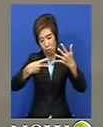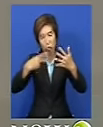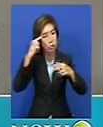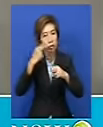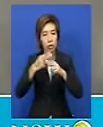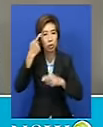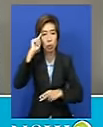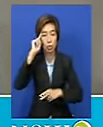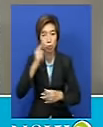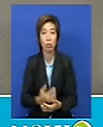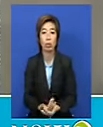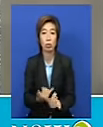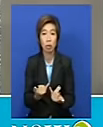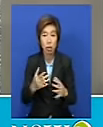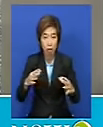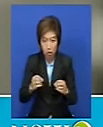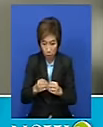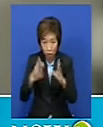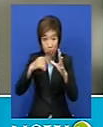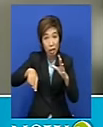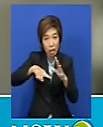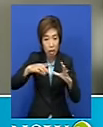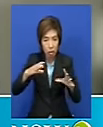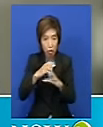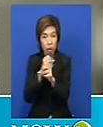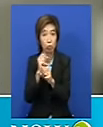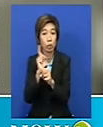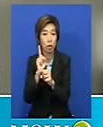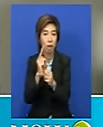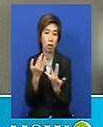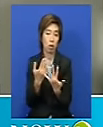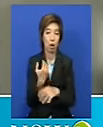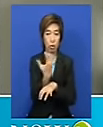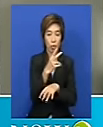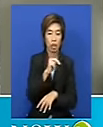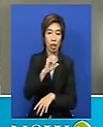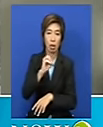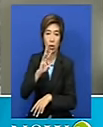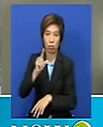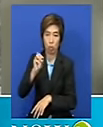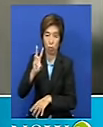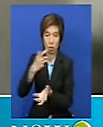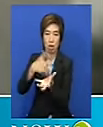ครับรายละเอียดและความคืบหน้าเกี่ยวกับเรื่องของระเบิดใจกลางเมืองจังหวัดตรังนาว26จะรีบนำเสนอคุณผู้ชมโดยด่วนที่สุดนะครับ